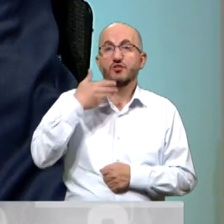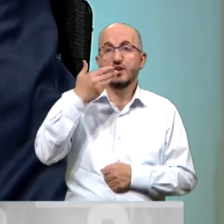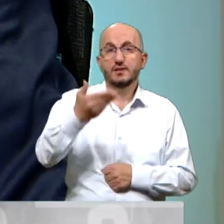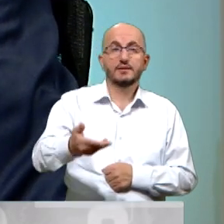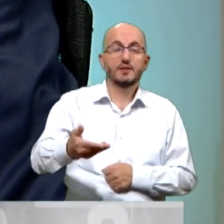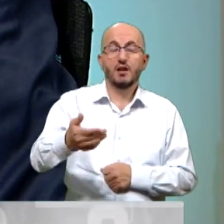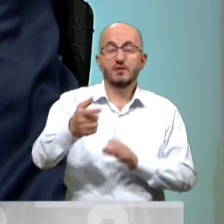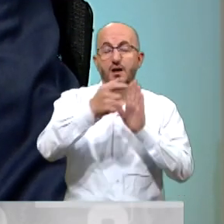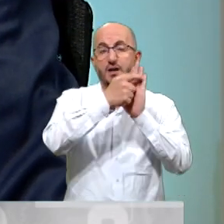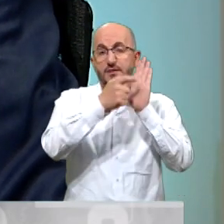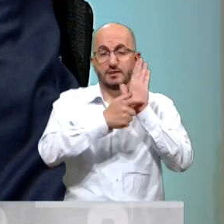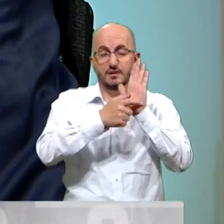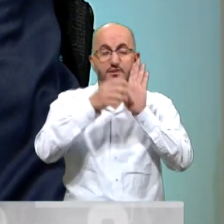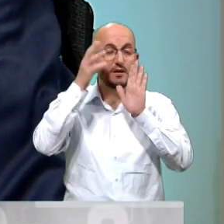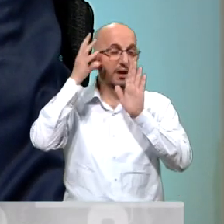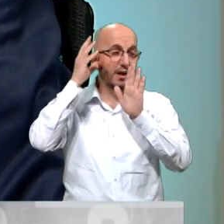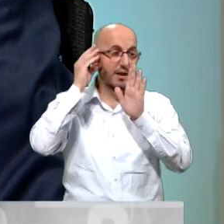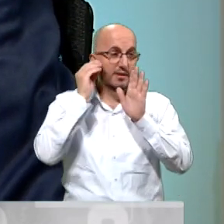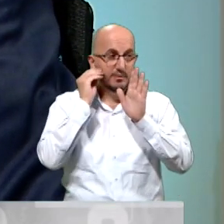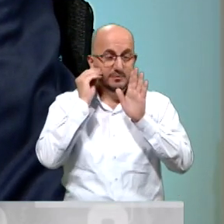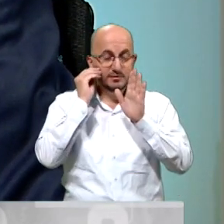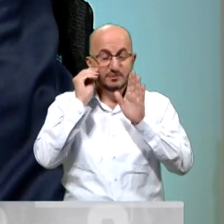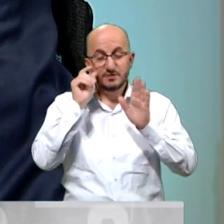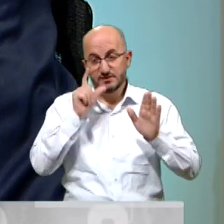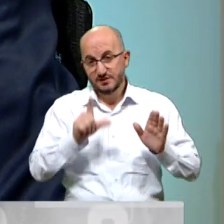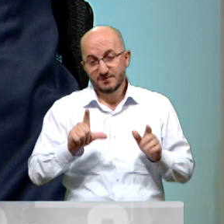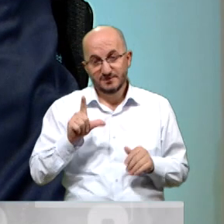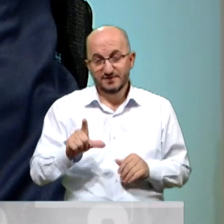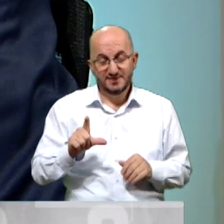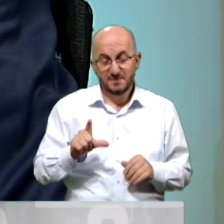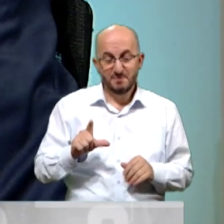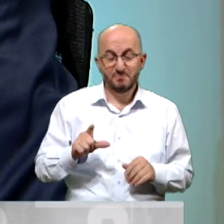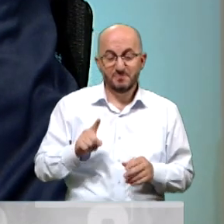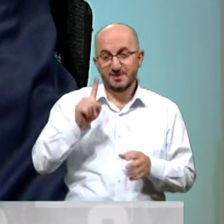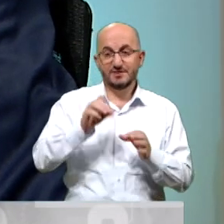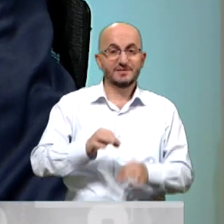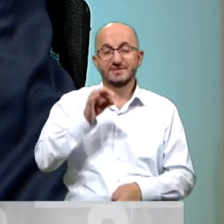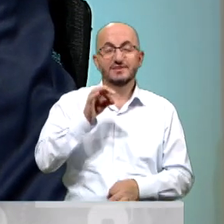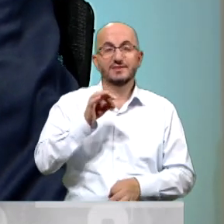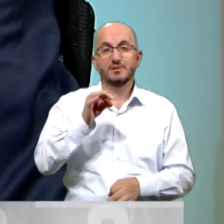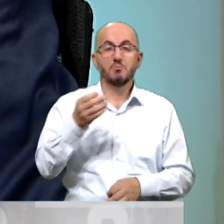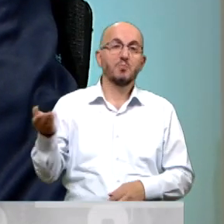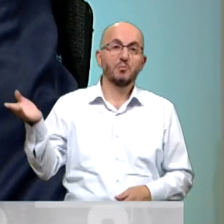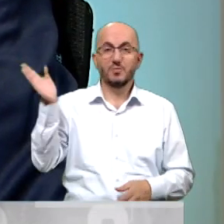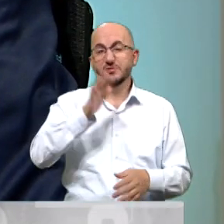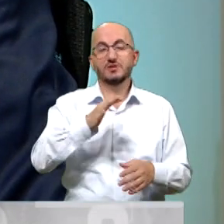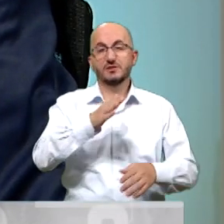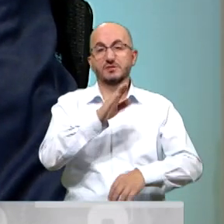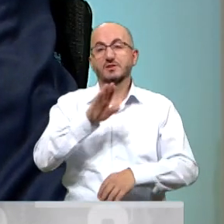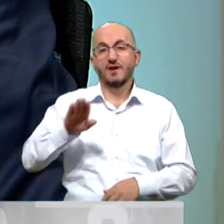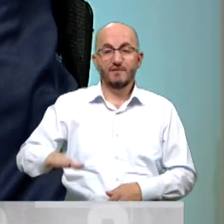edilen ayetleri mealen arz etmem gerekirse, yani bir insan bir başkasının evladını